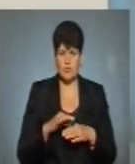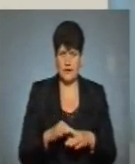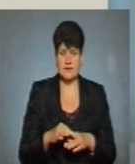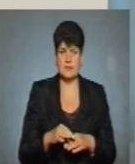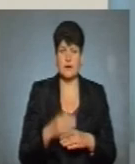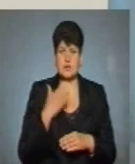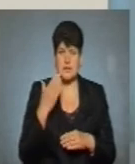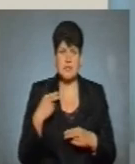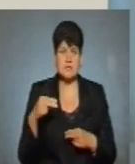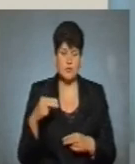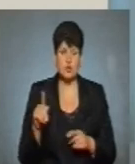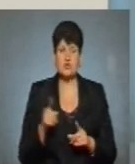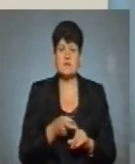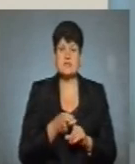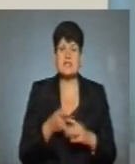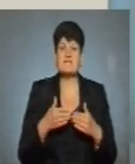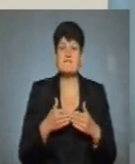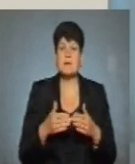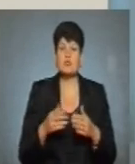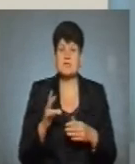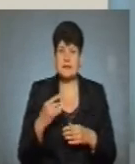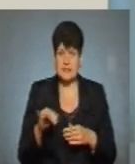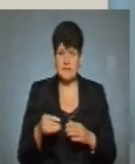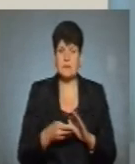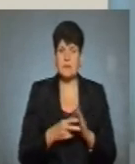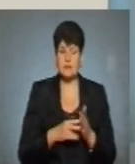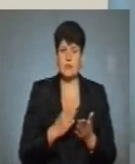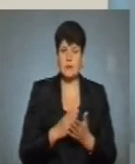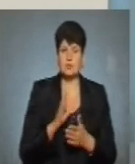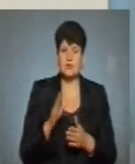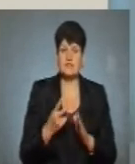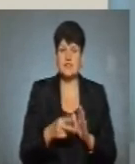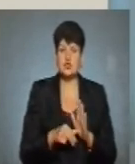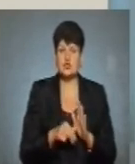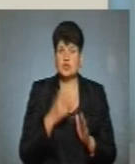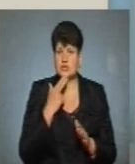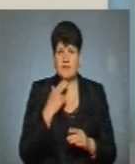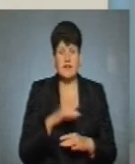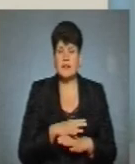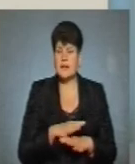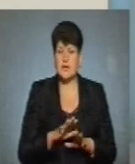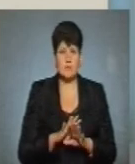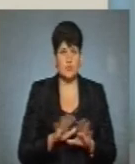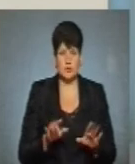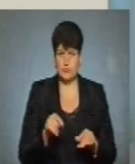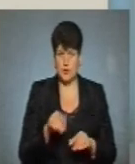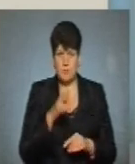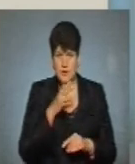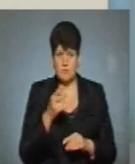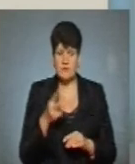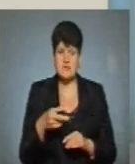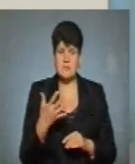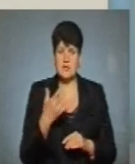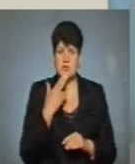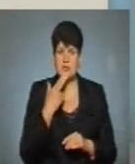дзвоники. Стосовно випускного, він у нас планово мав бути 26 червня. Однозначно він не відбудеться в той період, бо ми 25